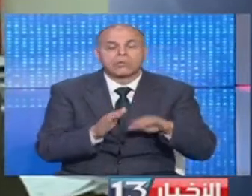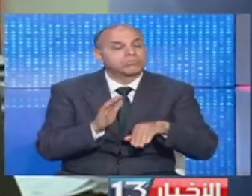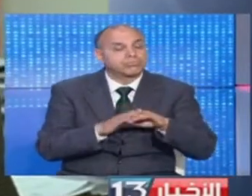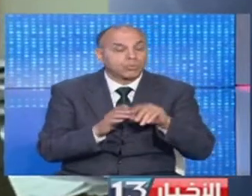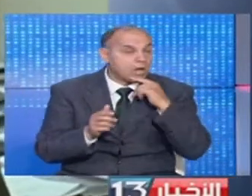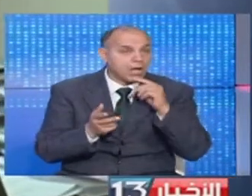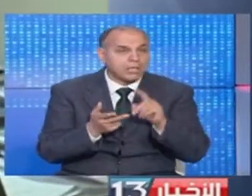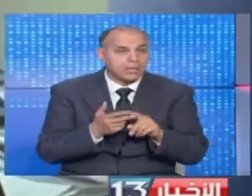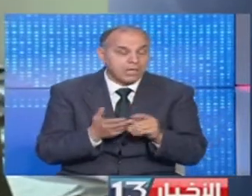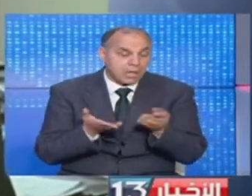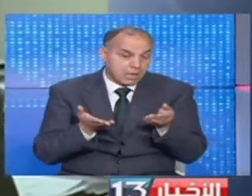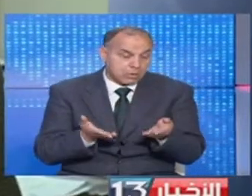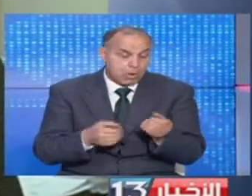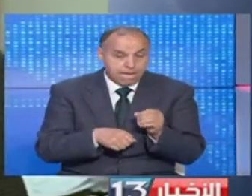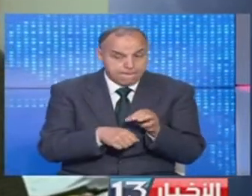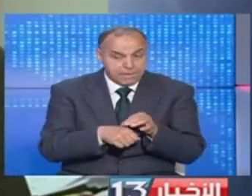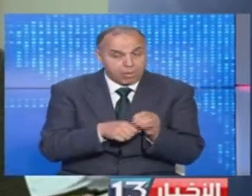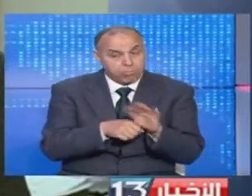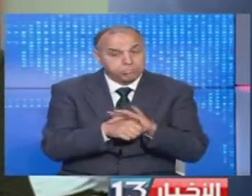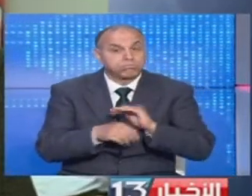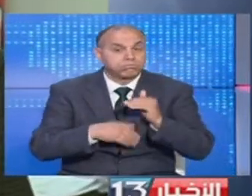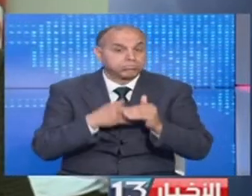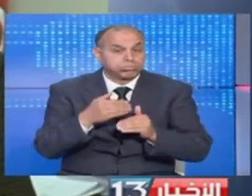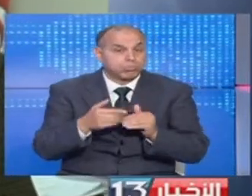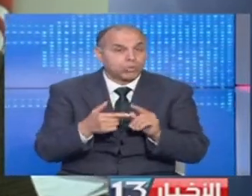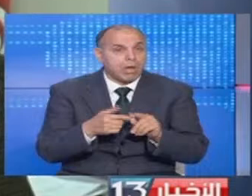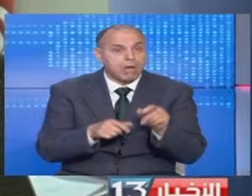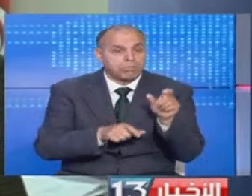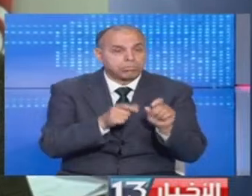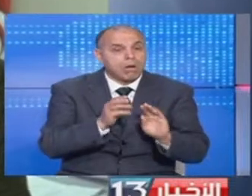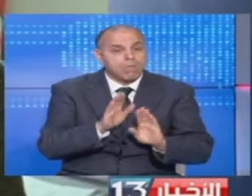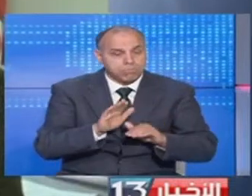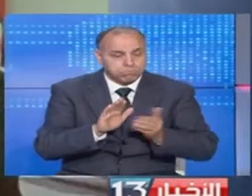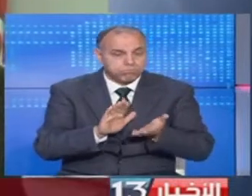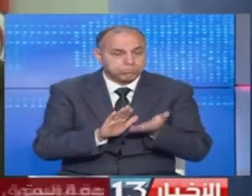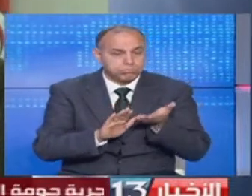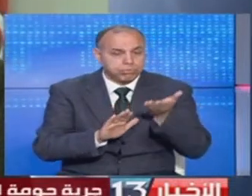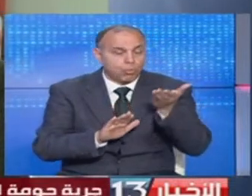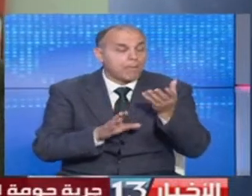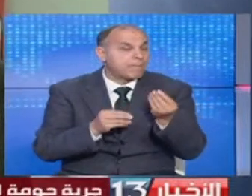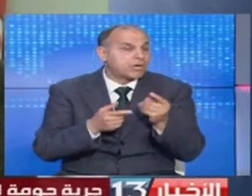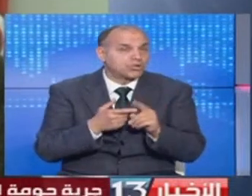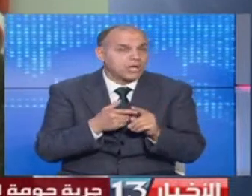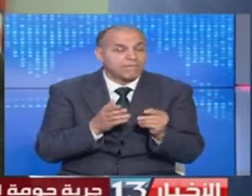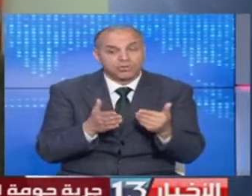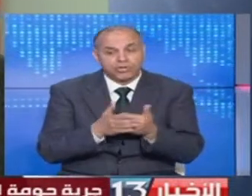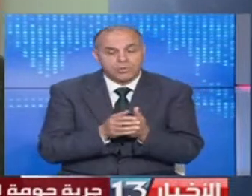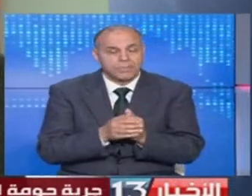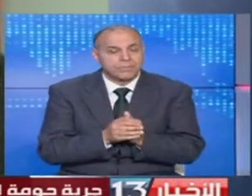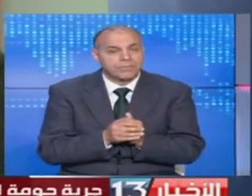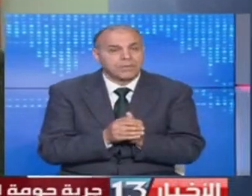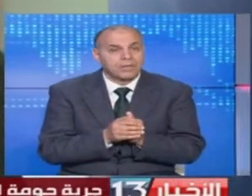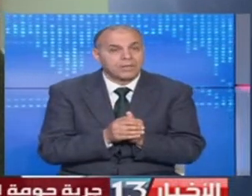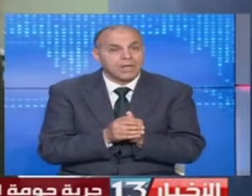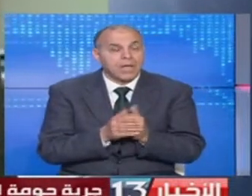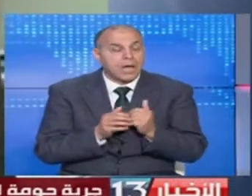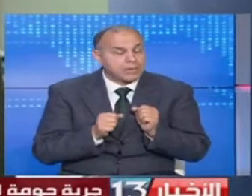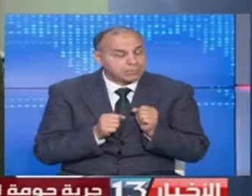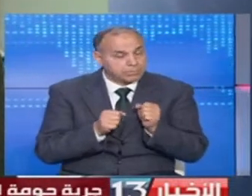بما ان الوضع وباقي الطور عدد المرضى انزلت بعدد كبير في جزيره جربه